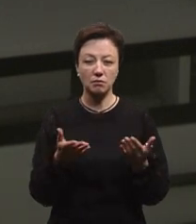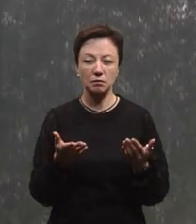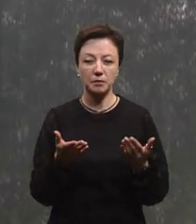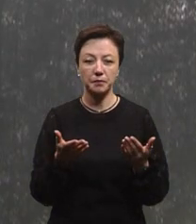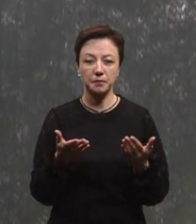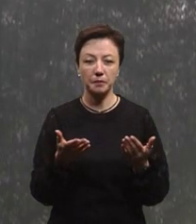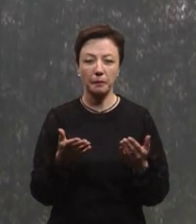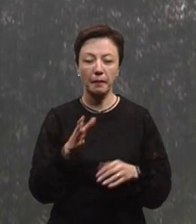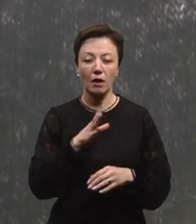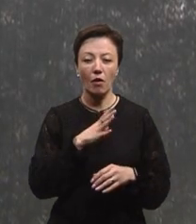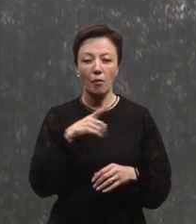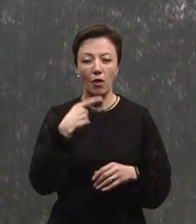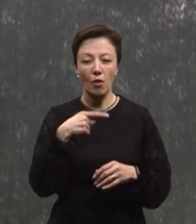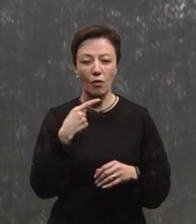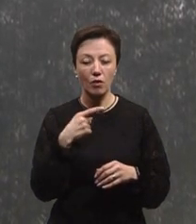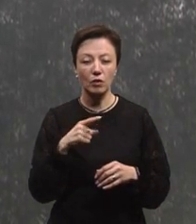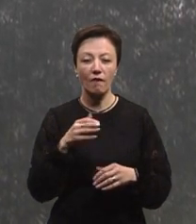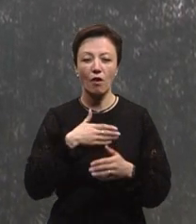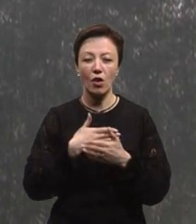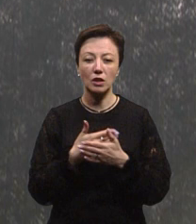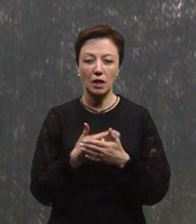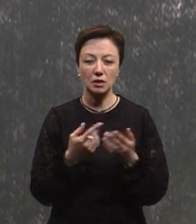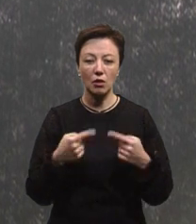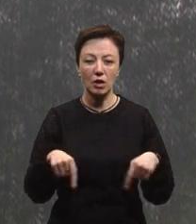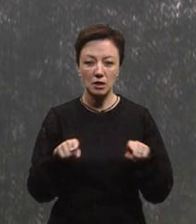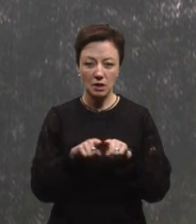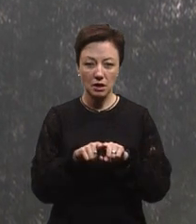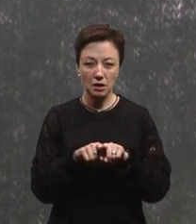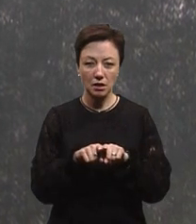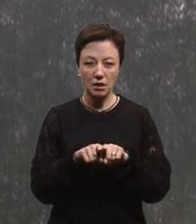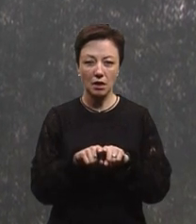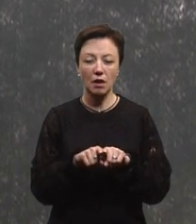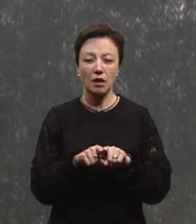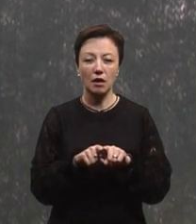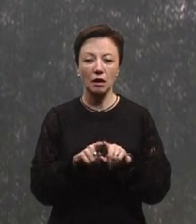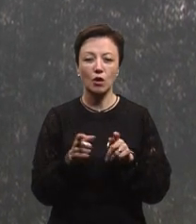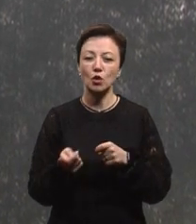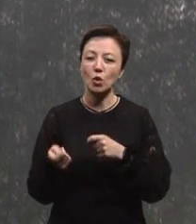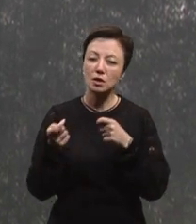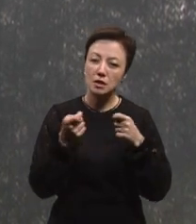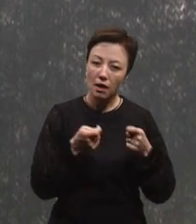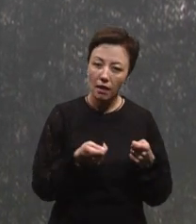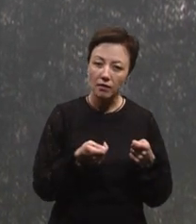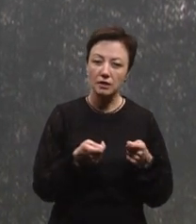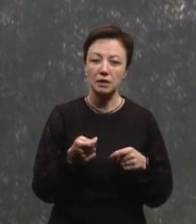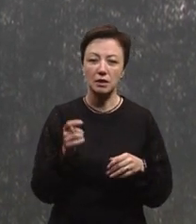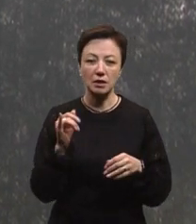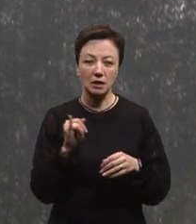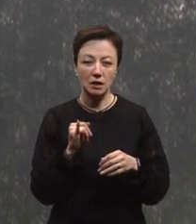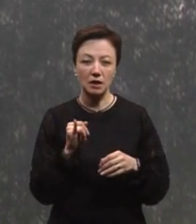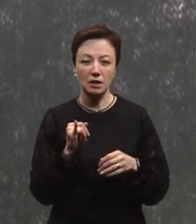була мова про те що волонтерська організація Медея нам їх тільки доставить і